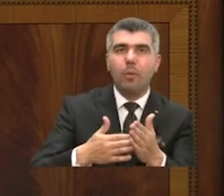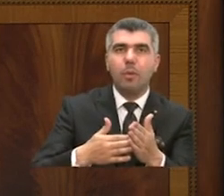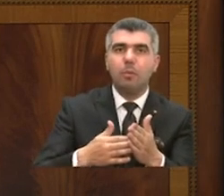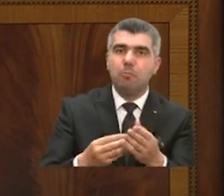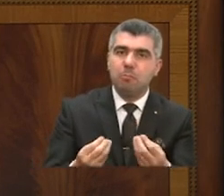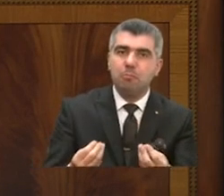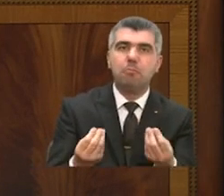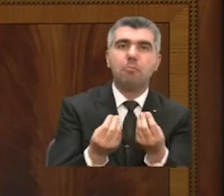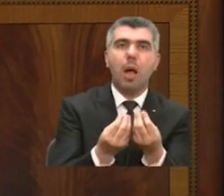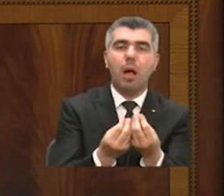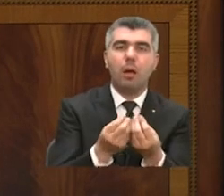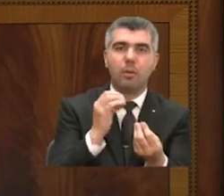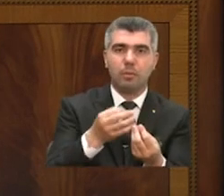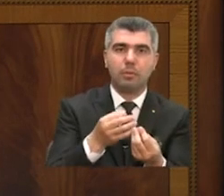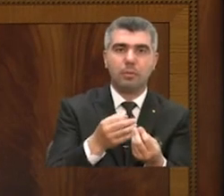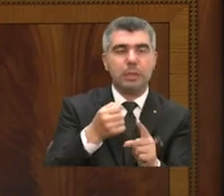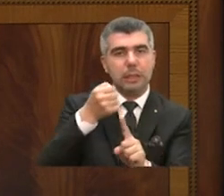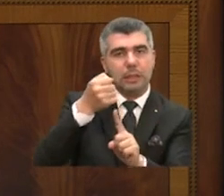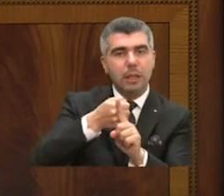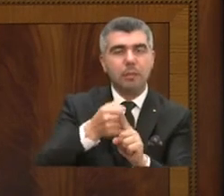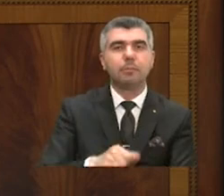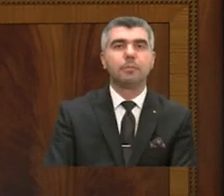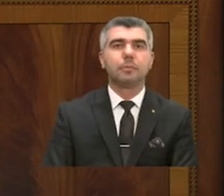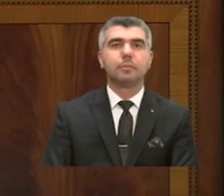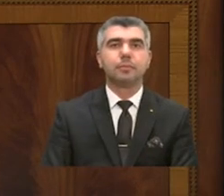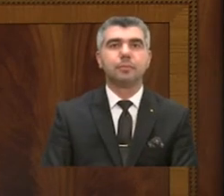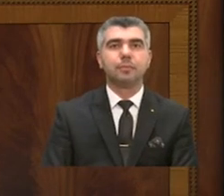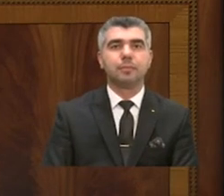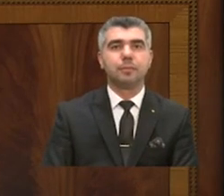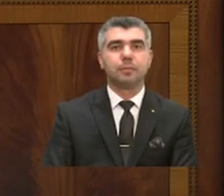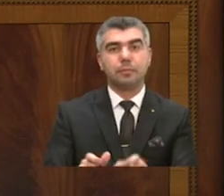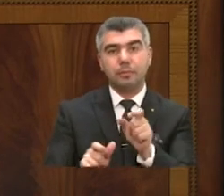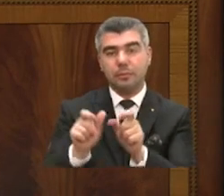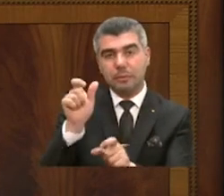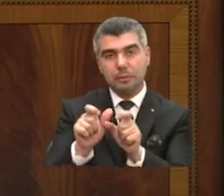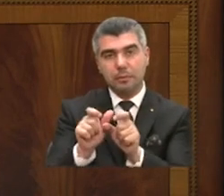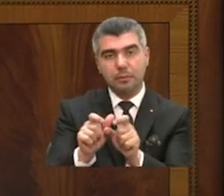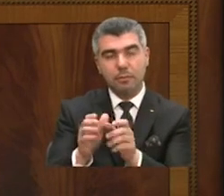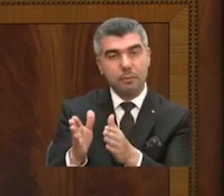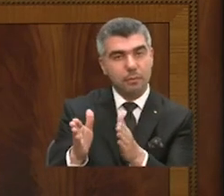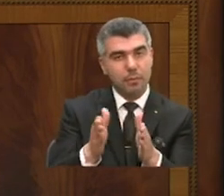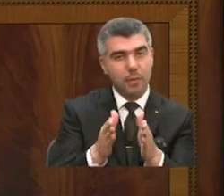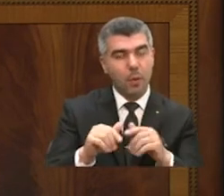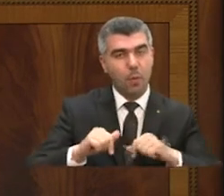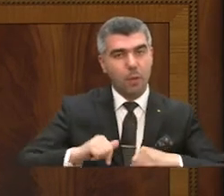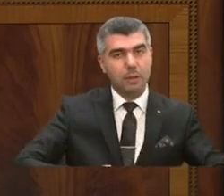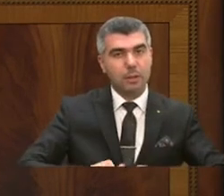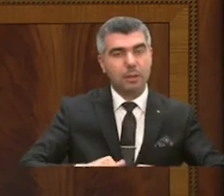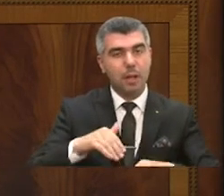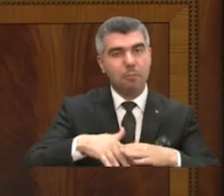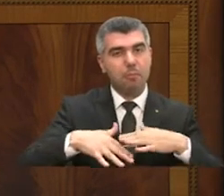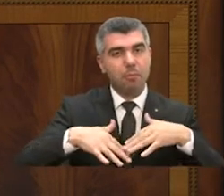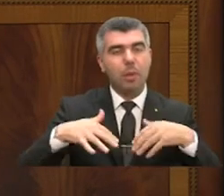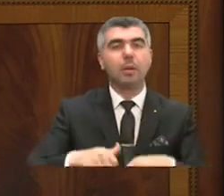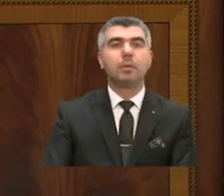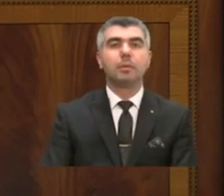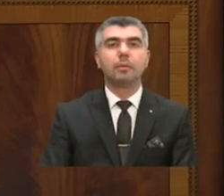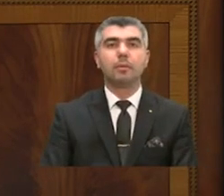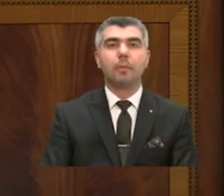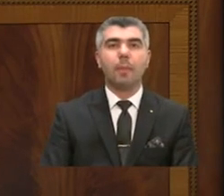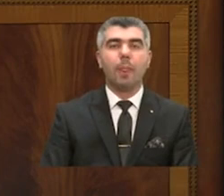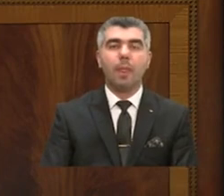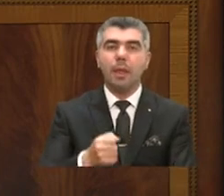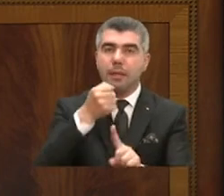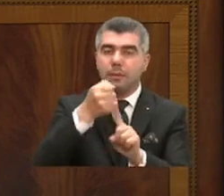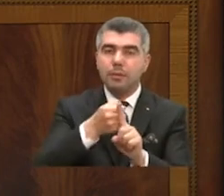والملائمة للاشتغال. حضرة السيدة والسادة الوزراء والنواب المحترمون، في هذا السياق ستعمل الحكومة